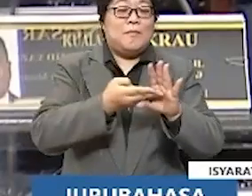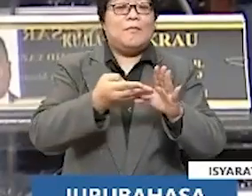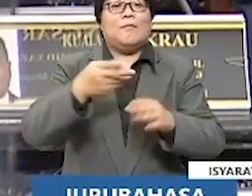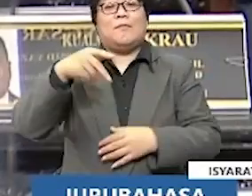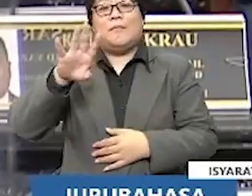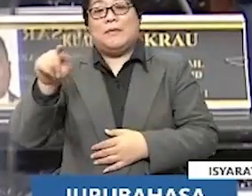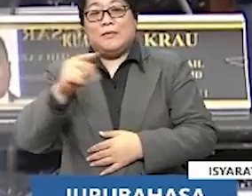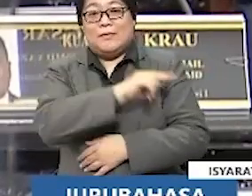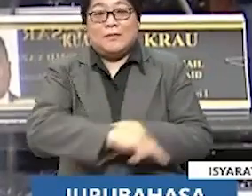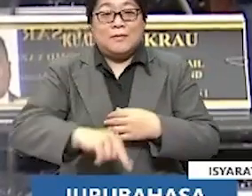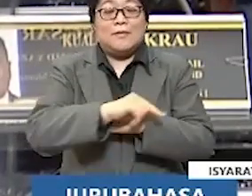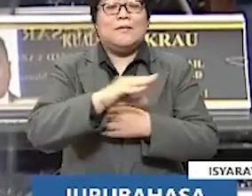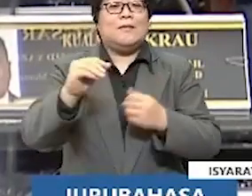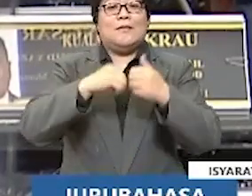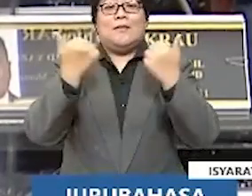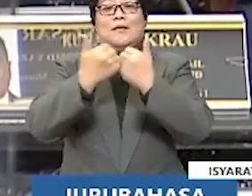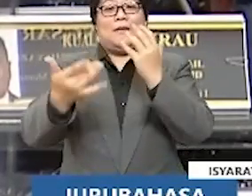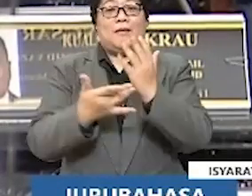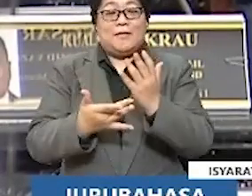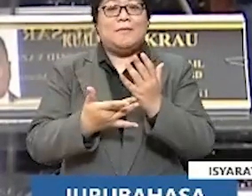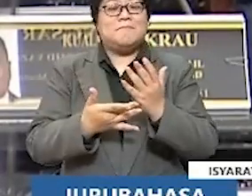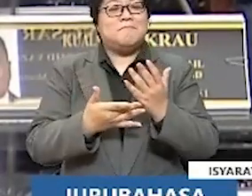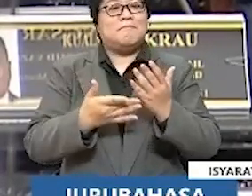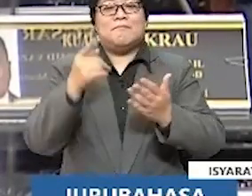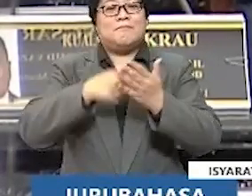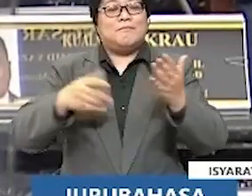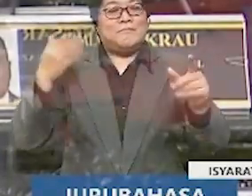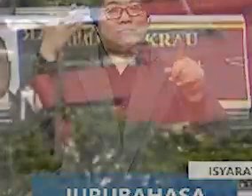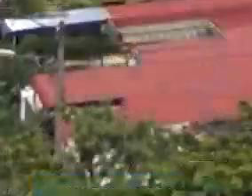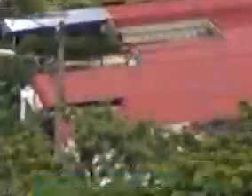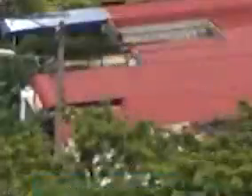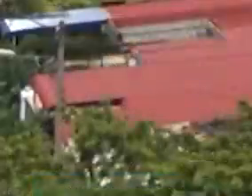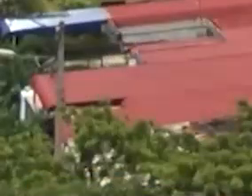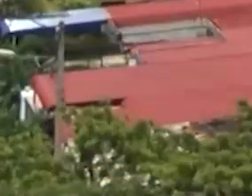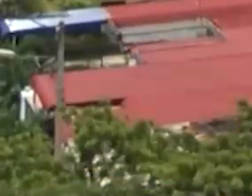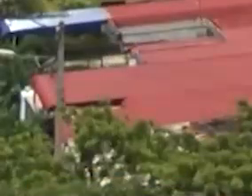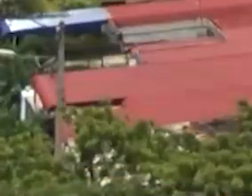berkuasa negeri dan agensi-agensi teknikal untuk mendapatkan hala tuju pemulihan projek.